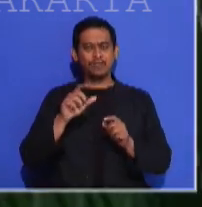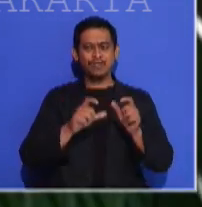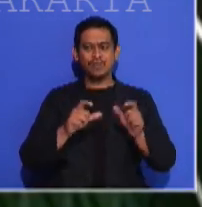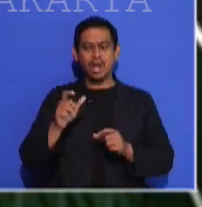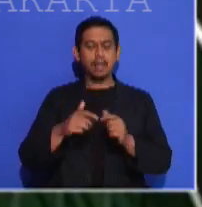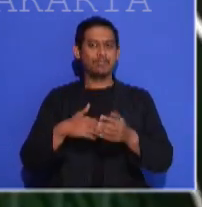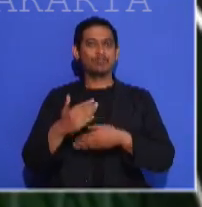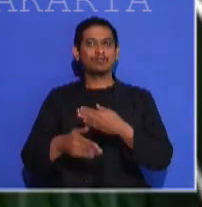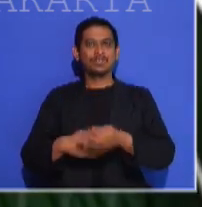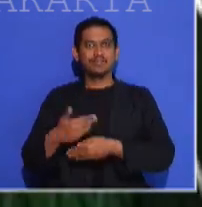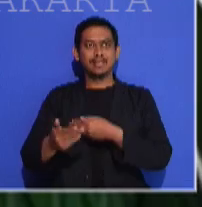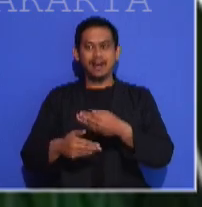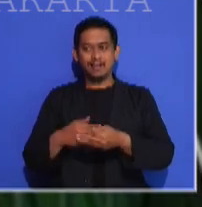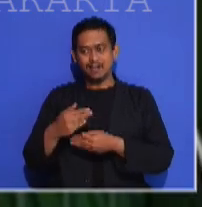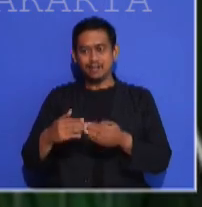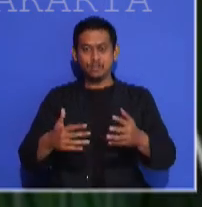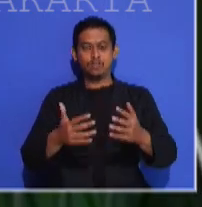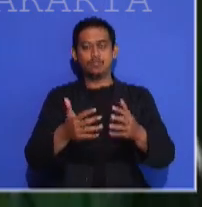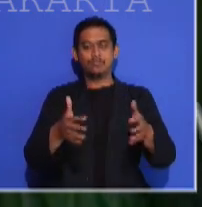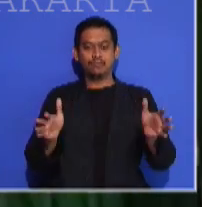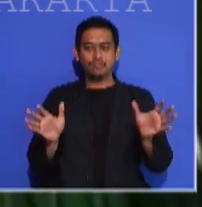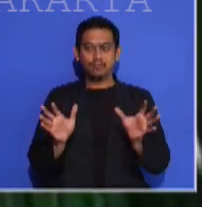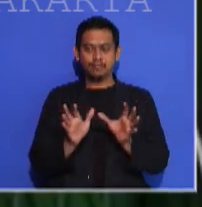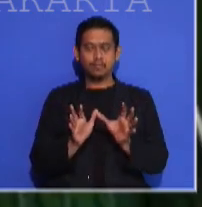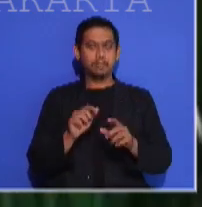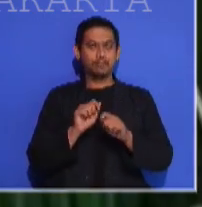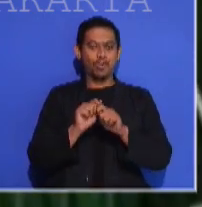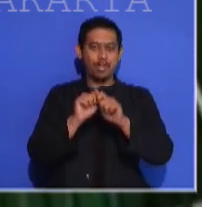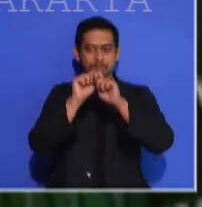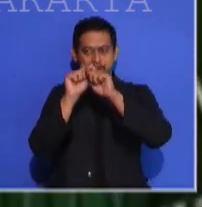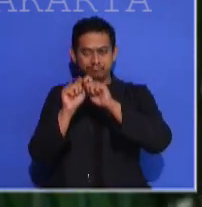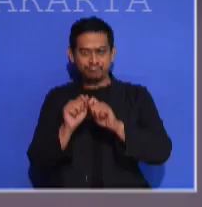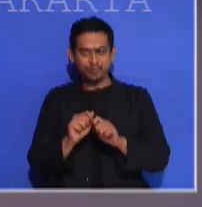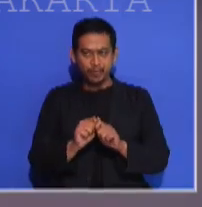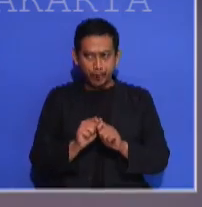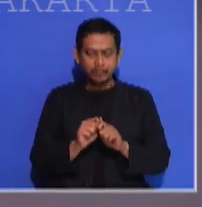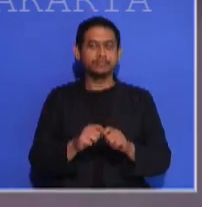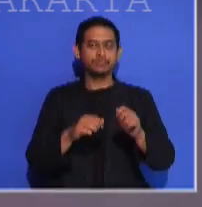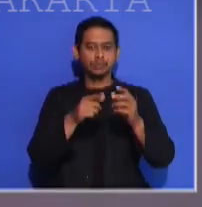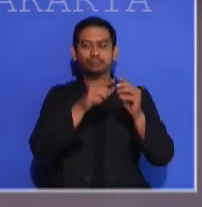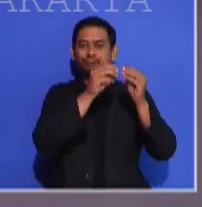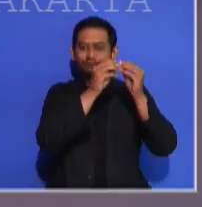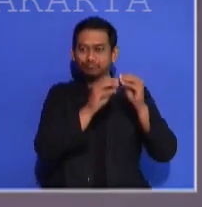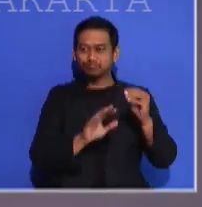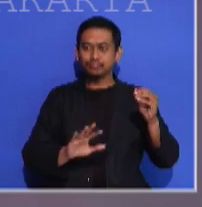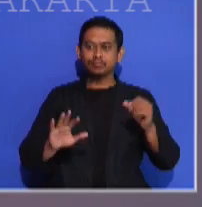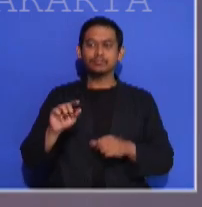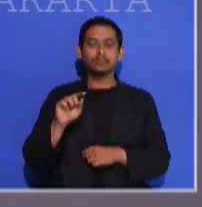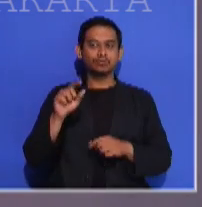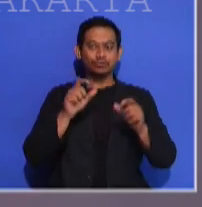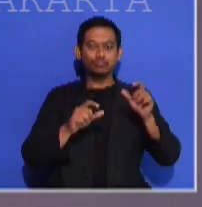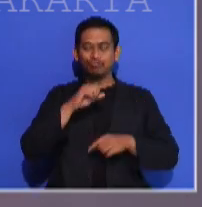ing donyaning kerajinan sengkeran. Usaha menika sampun katindakaken ron temurun saking para tiyang